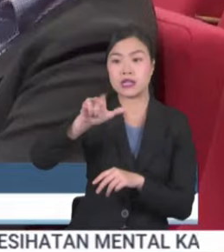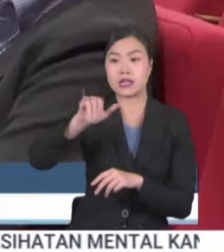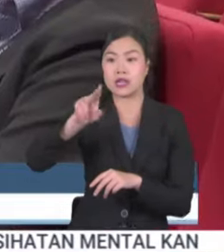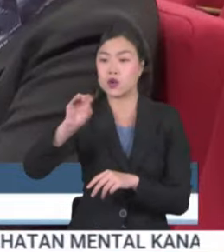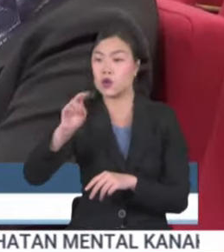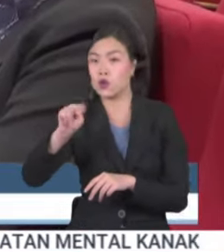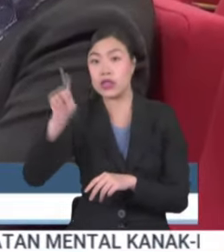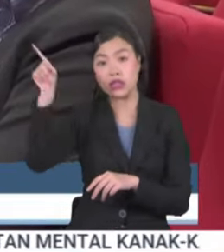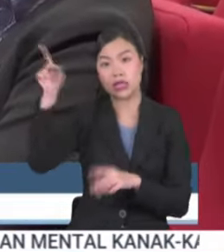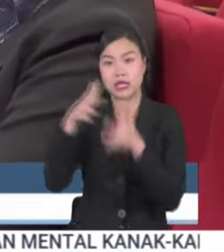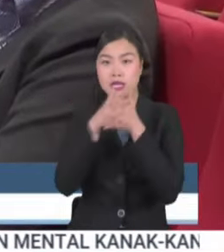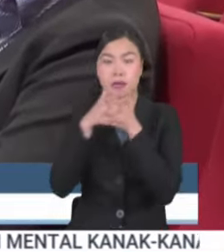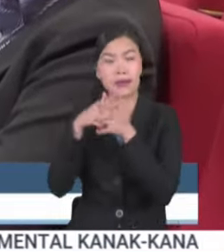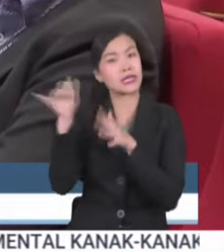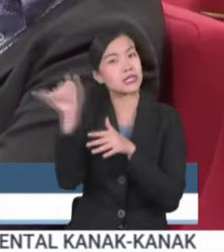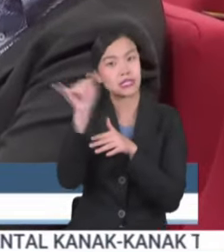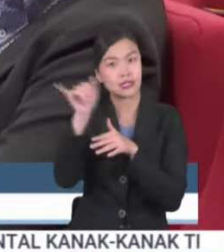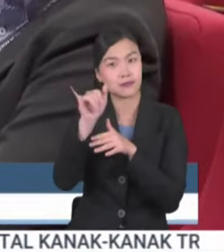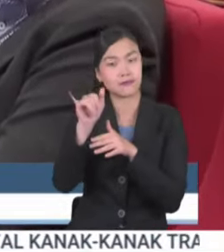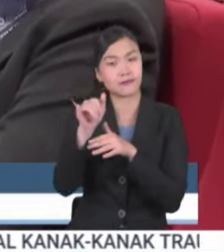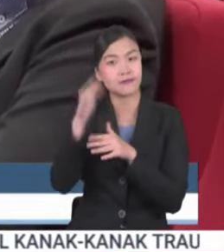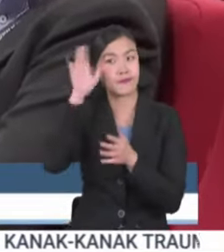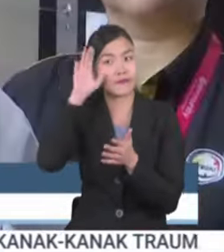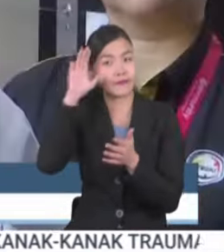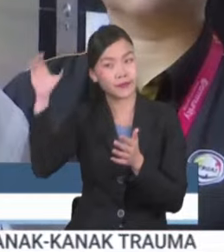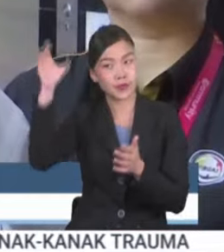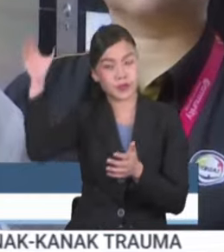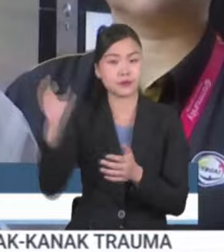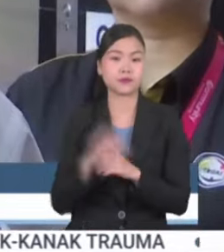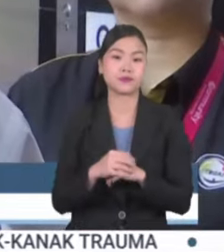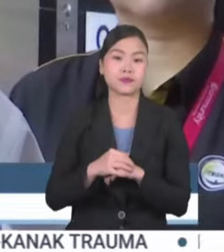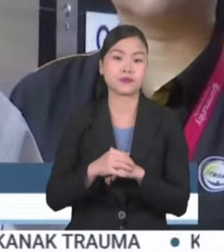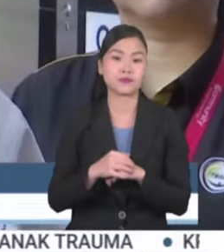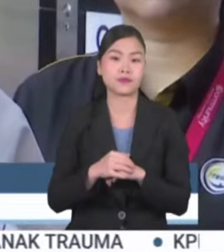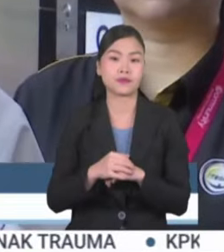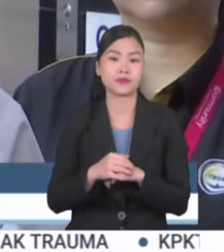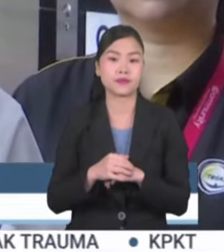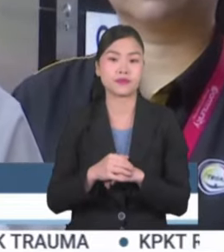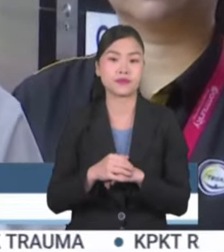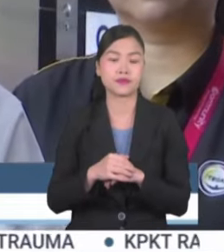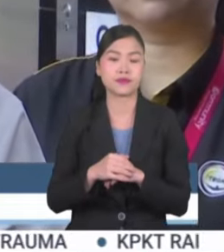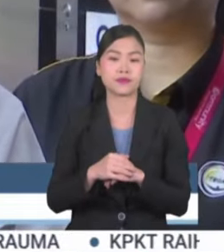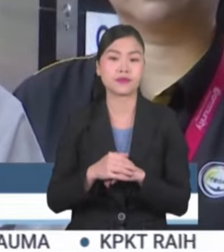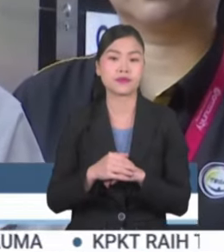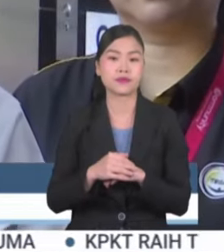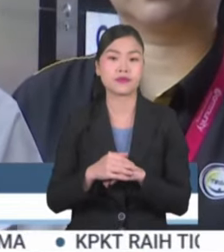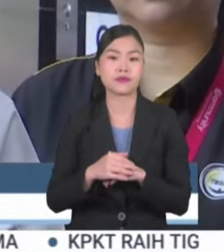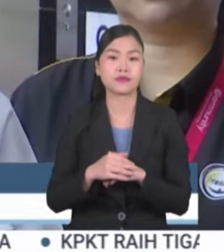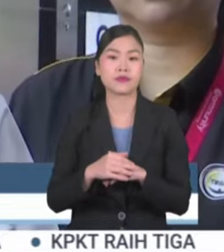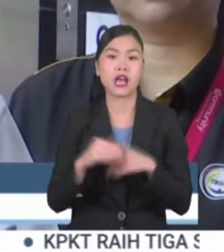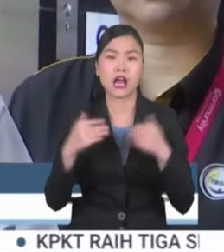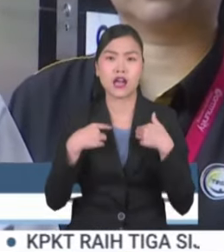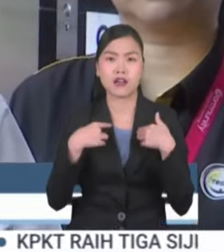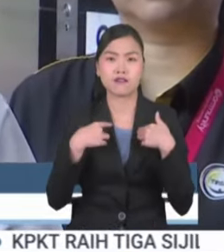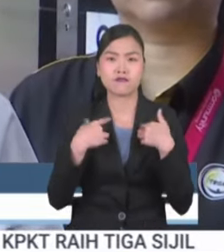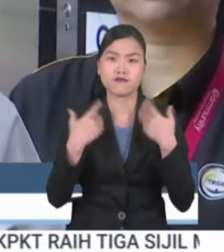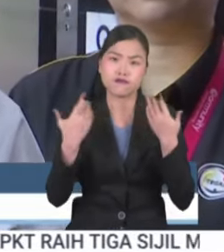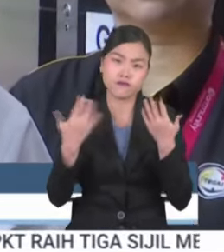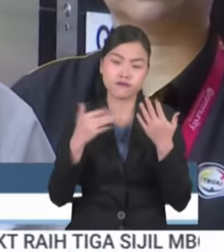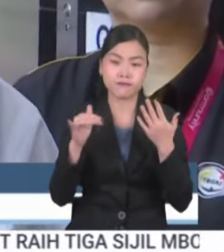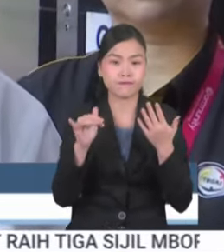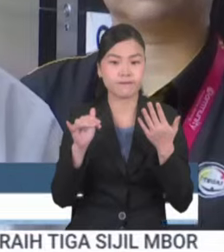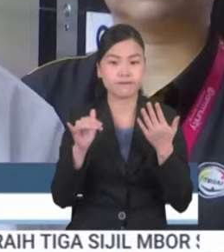hub pengembangan teknologi. Mungkin tak sebesar Silicon Valley tetapi mempunyai prinsip ataupun